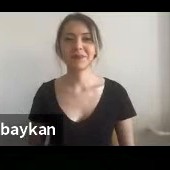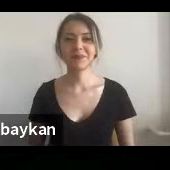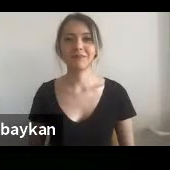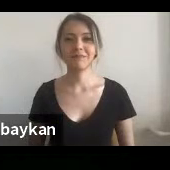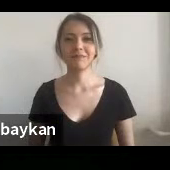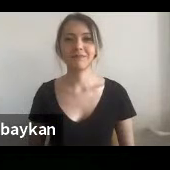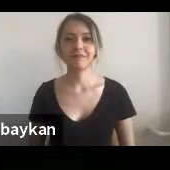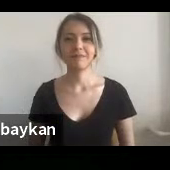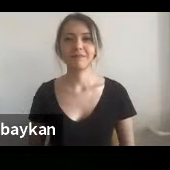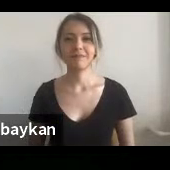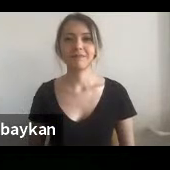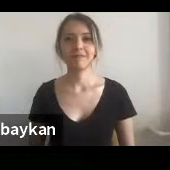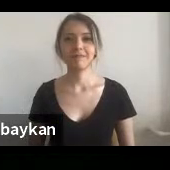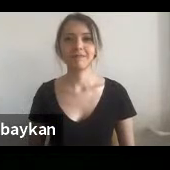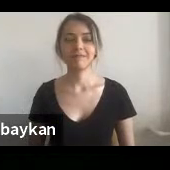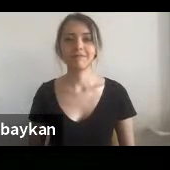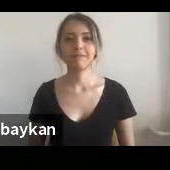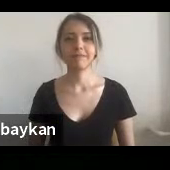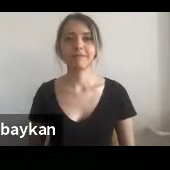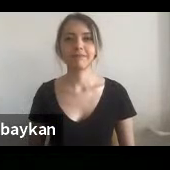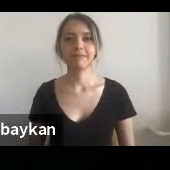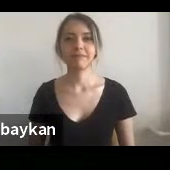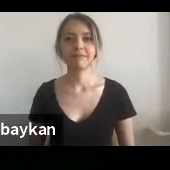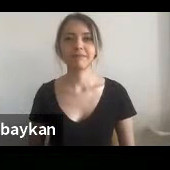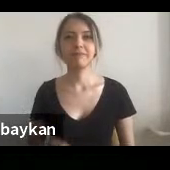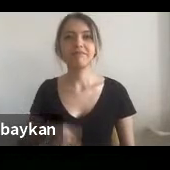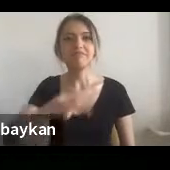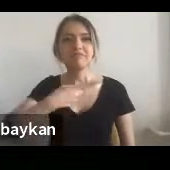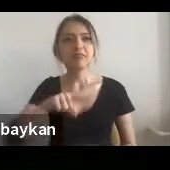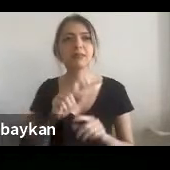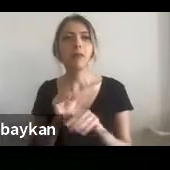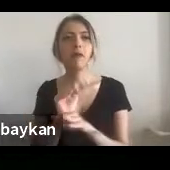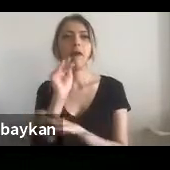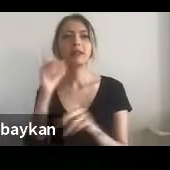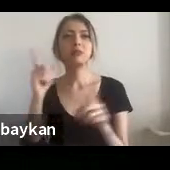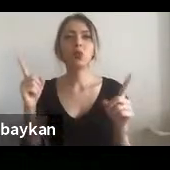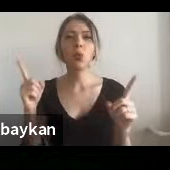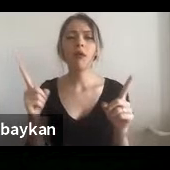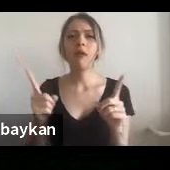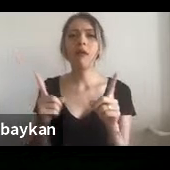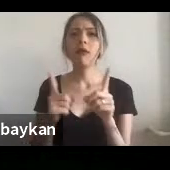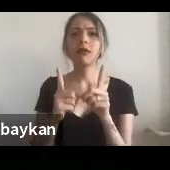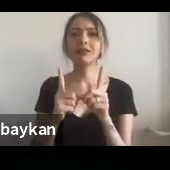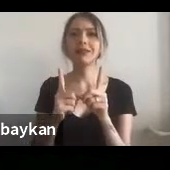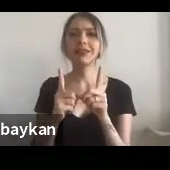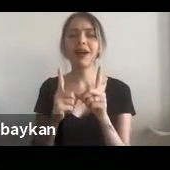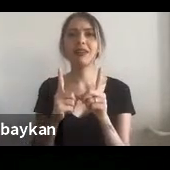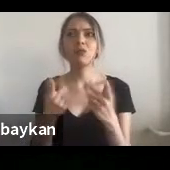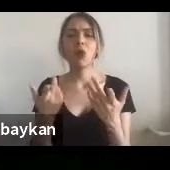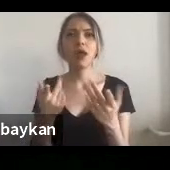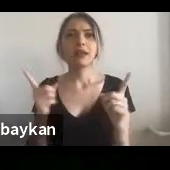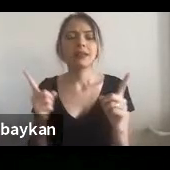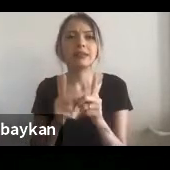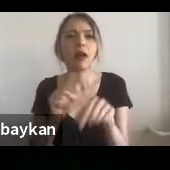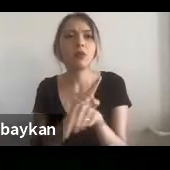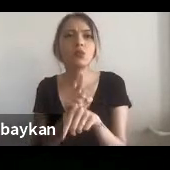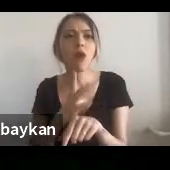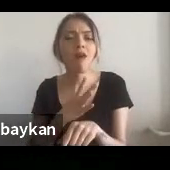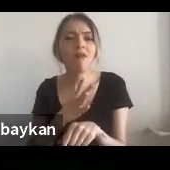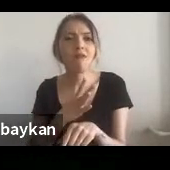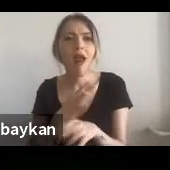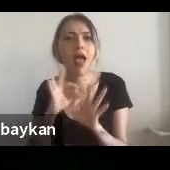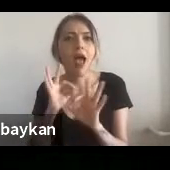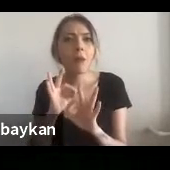Bizim hayatımız kısa süre içerisinde çok fazla şey söylemeyi gerektirdiği için galiba bu bir